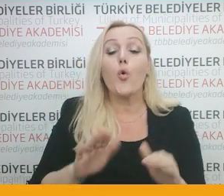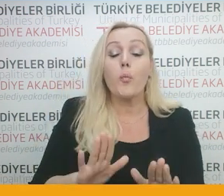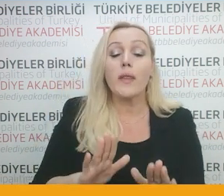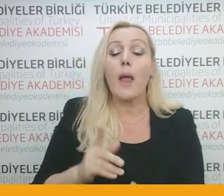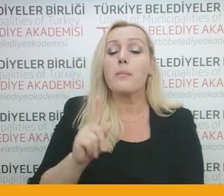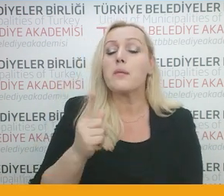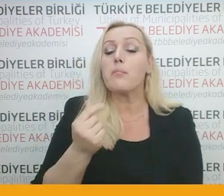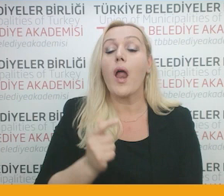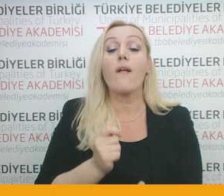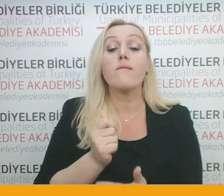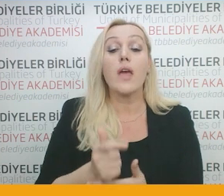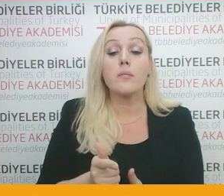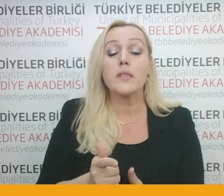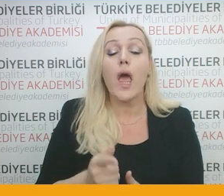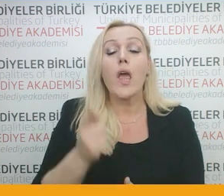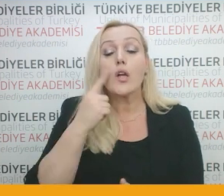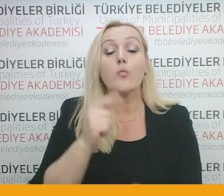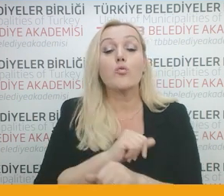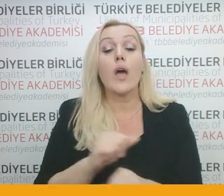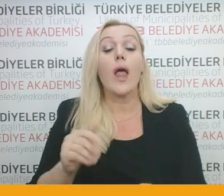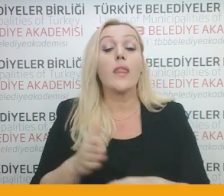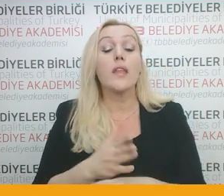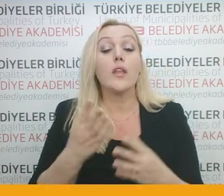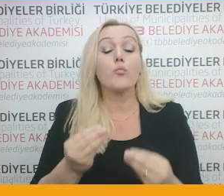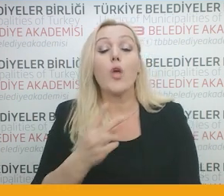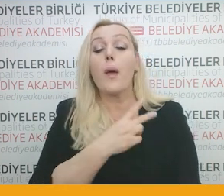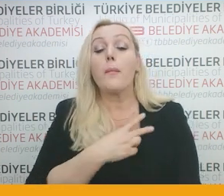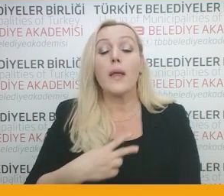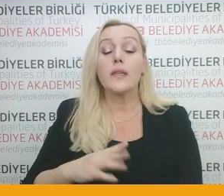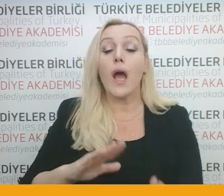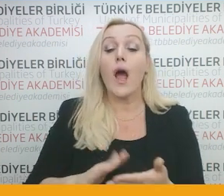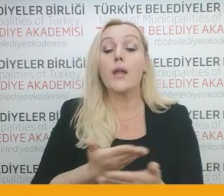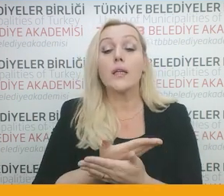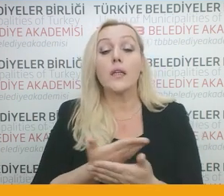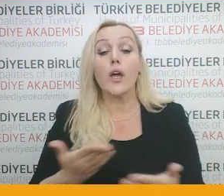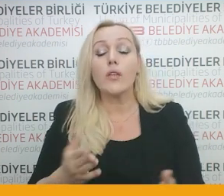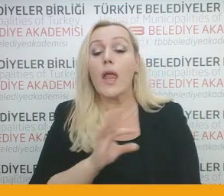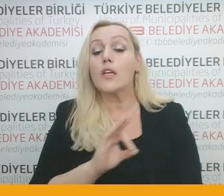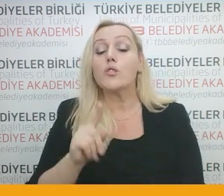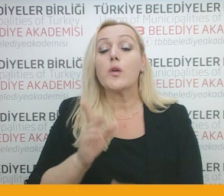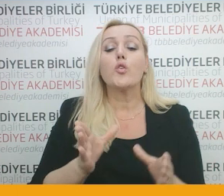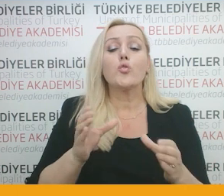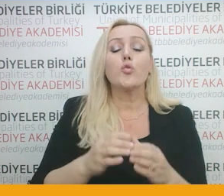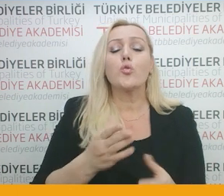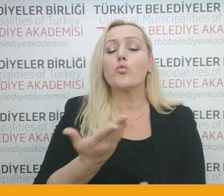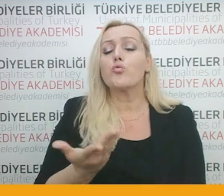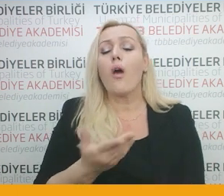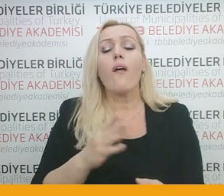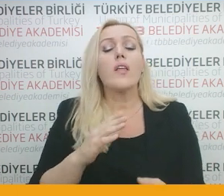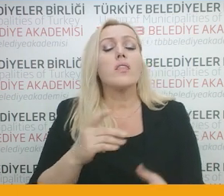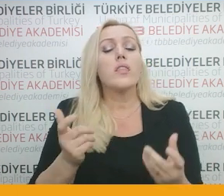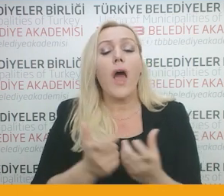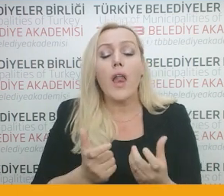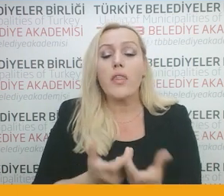sonucu kamu zararına neden olmuştur diyor. Belediyeler arkadaşlar hiçbir kurum, kuruş, derneğe, vakfa,